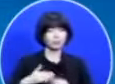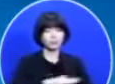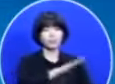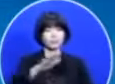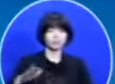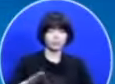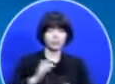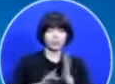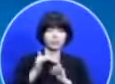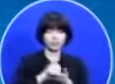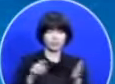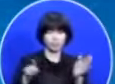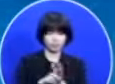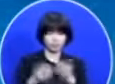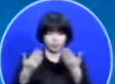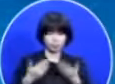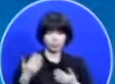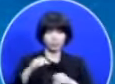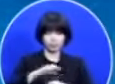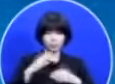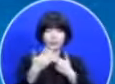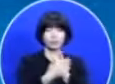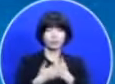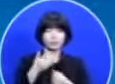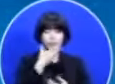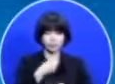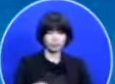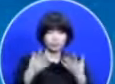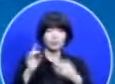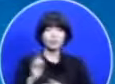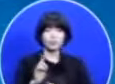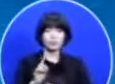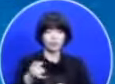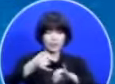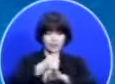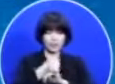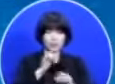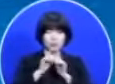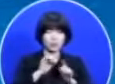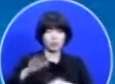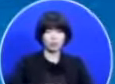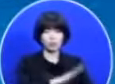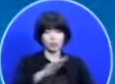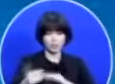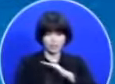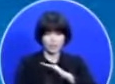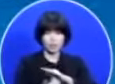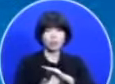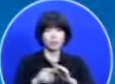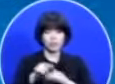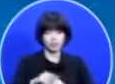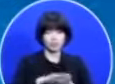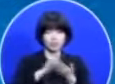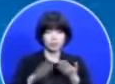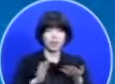예수 믿고 받은 가장 놀라운 축복이 바로 이 약속의 말씀이 우리에게 이루어 졌다는 겁니다